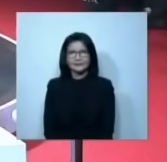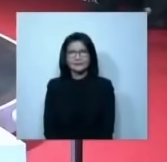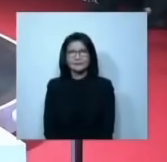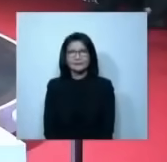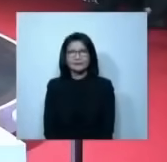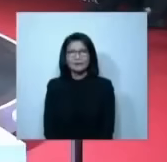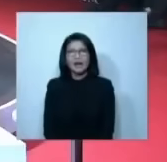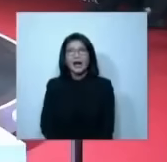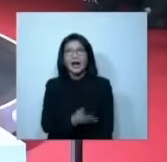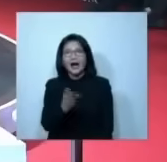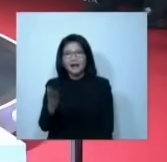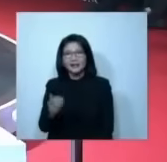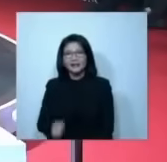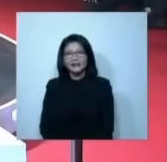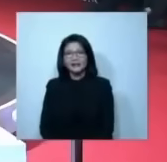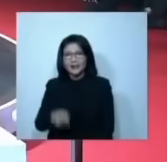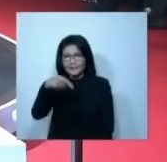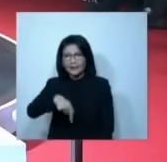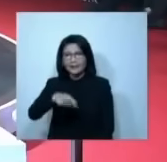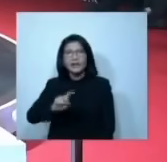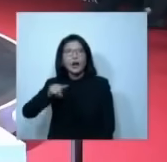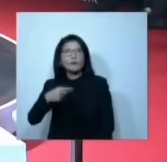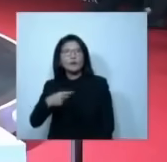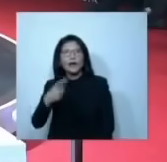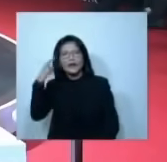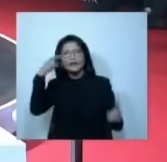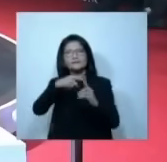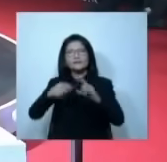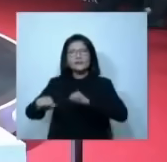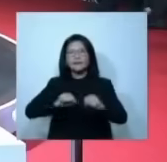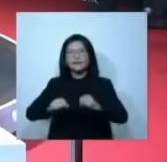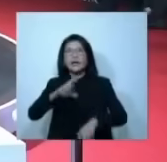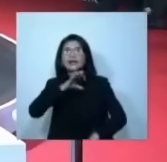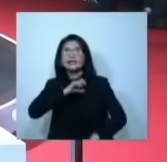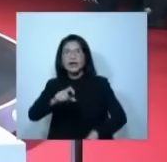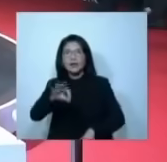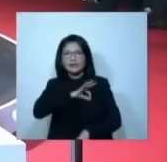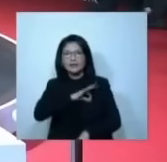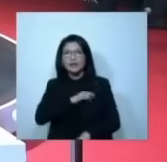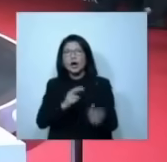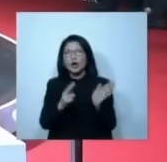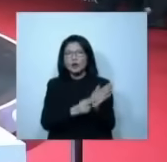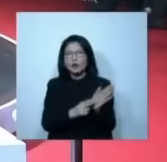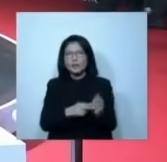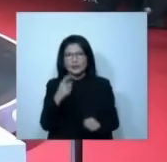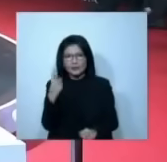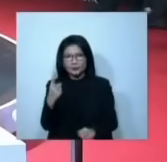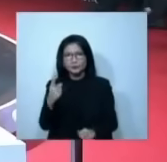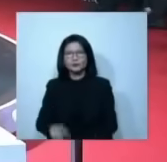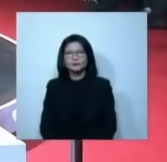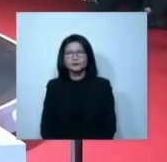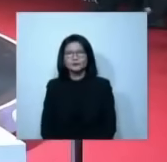sebenarnya isu yang ee terus terus menyala ya sebenarnya diari gitu ya Nah itu ee malam sangat bagus